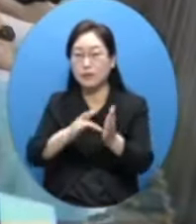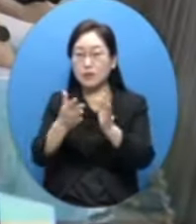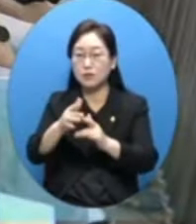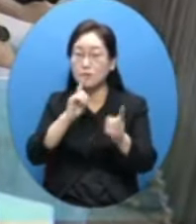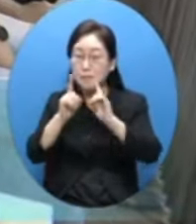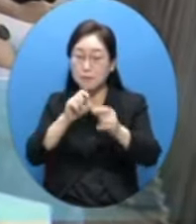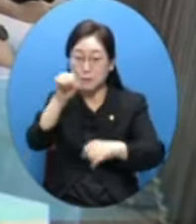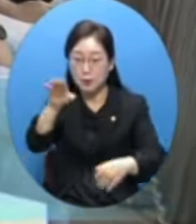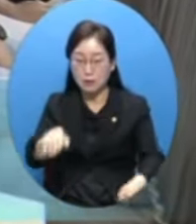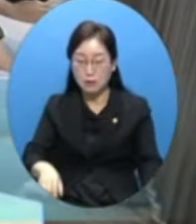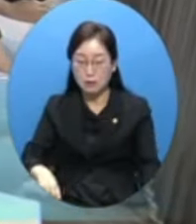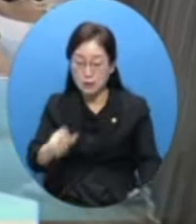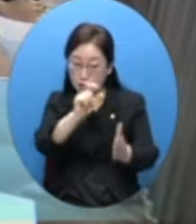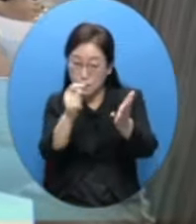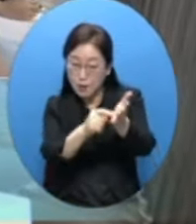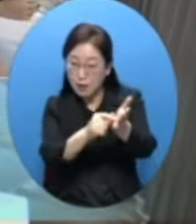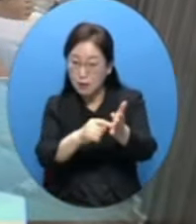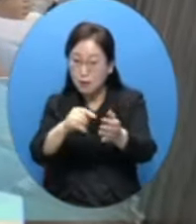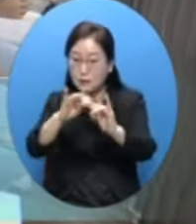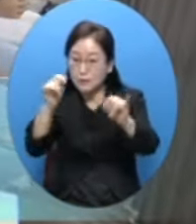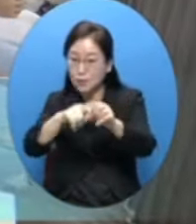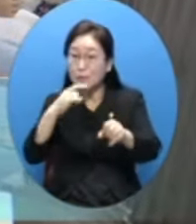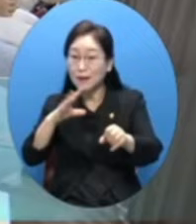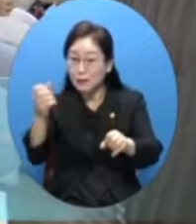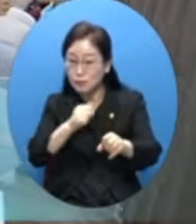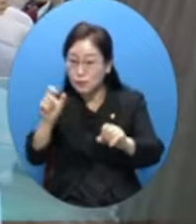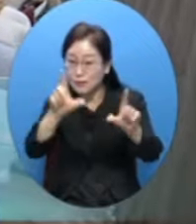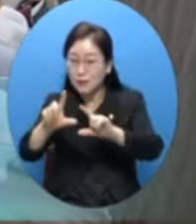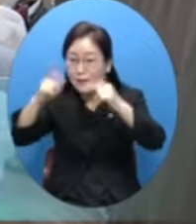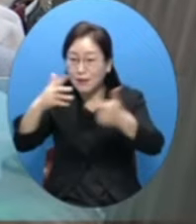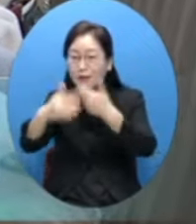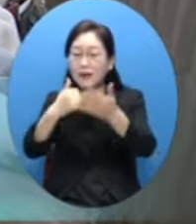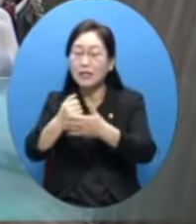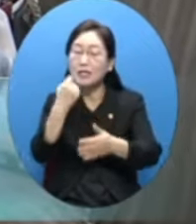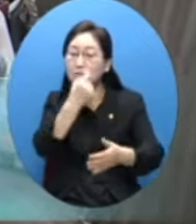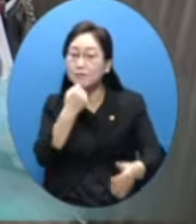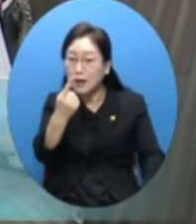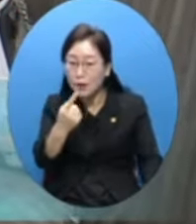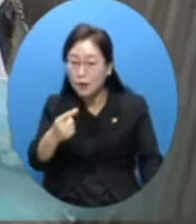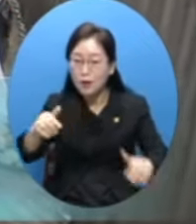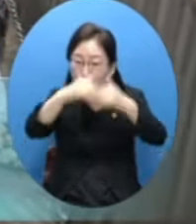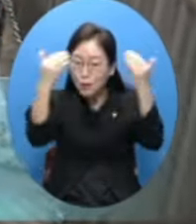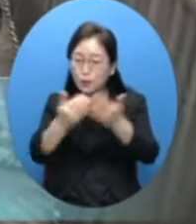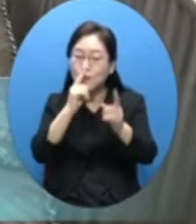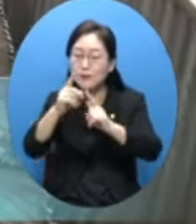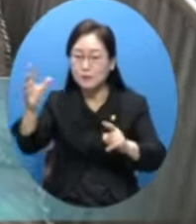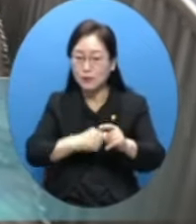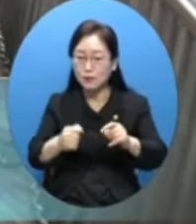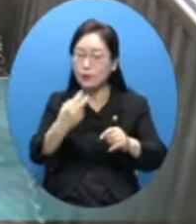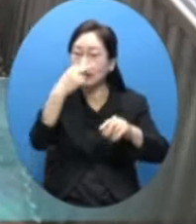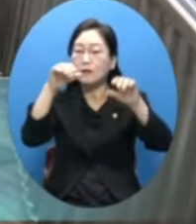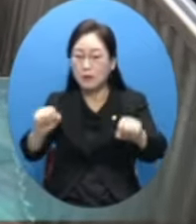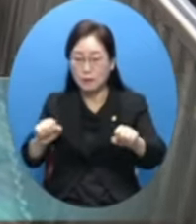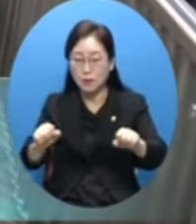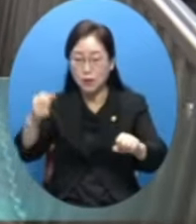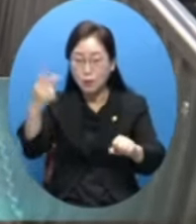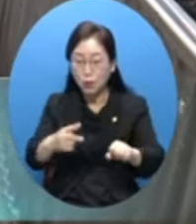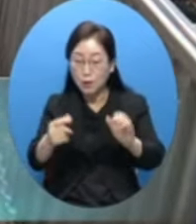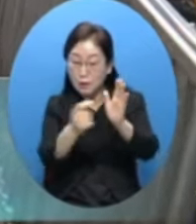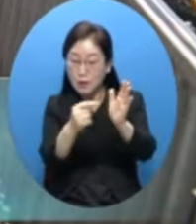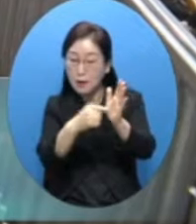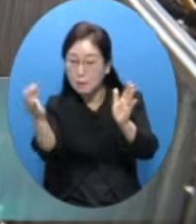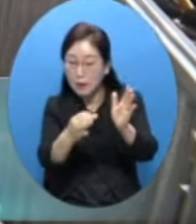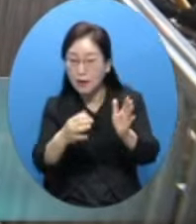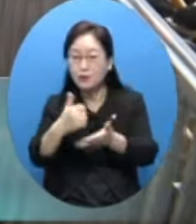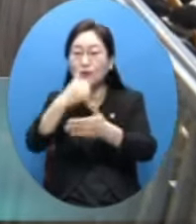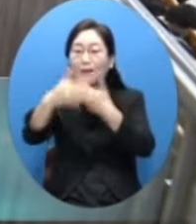때 사람이 떡으로만 살 것이 아니요 하나님의 입으로부터 나오는 모든 말씀으로 살 것이라 하였느니라. 또 기록되었을 때 주 너의